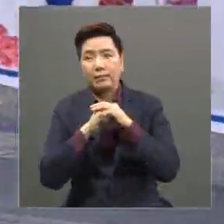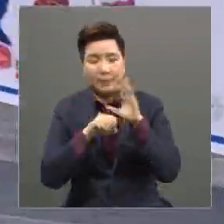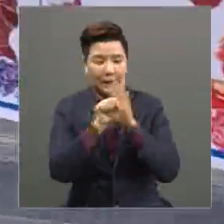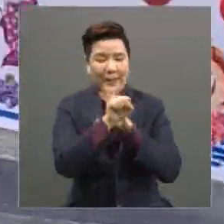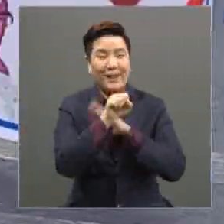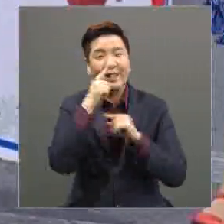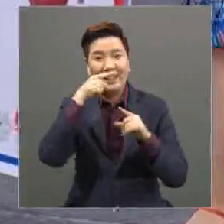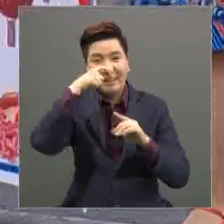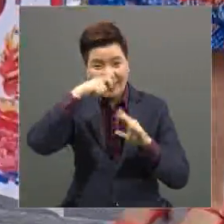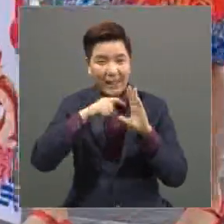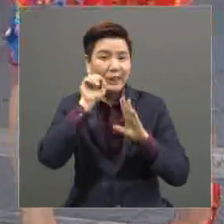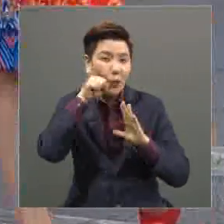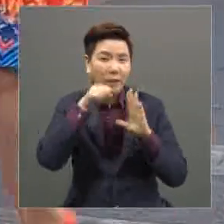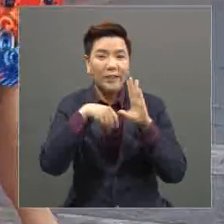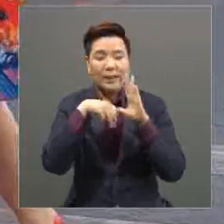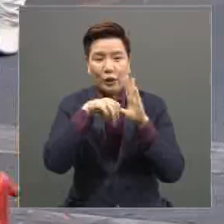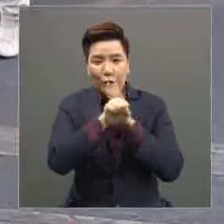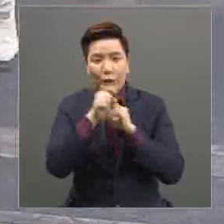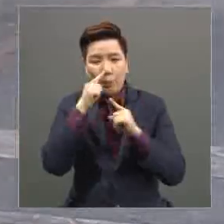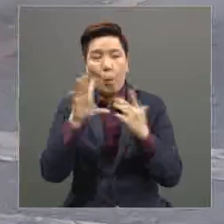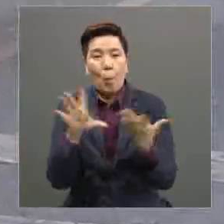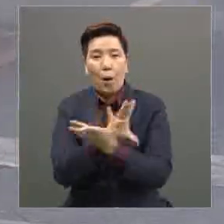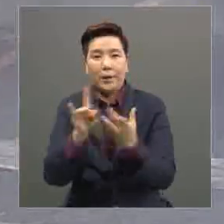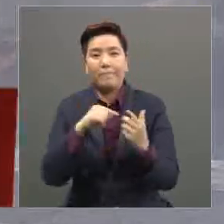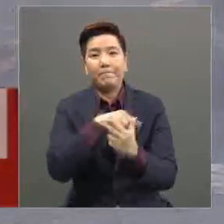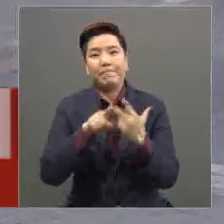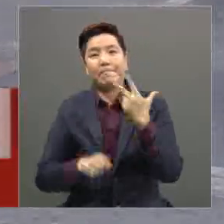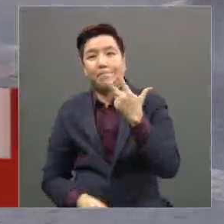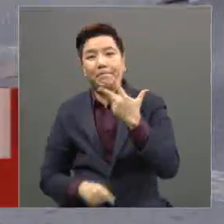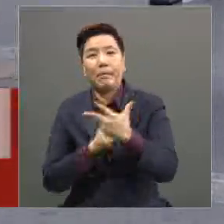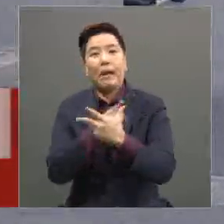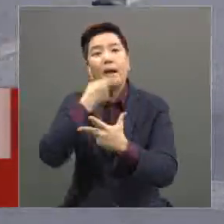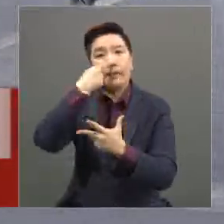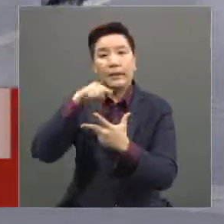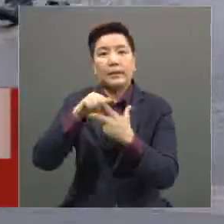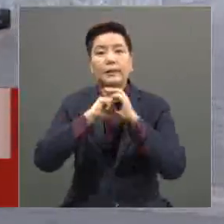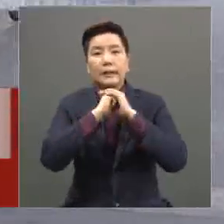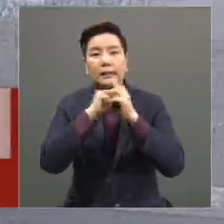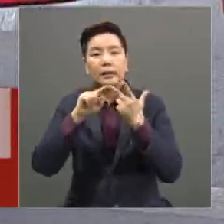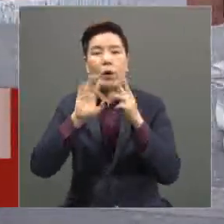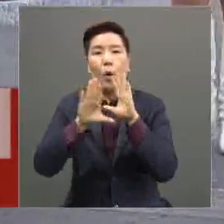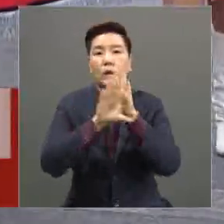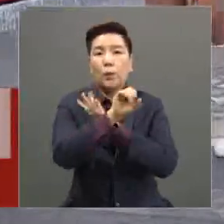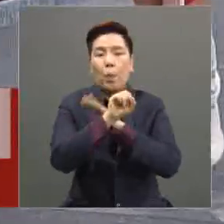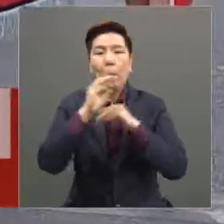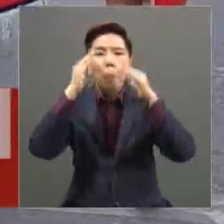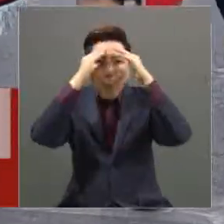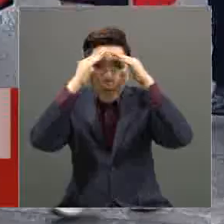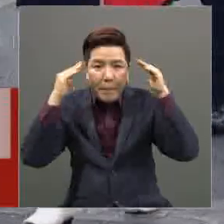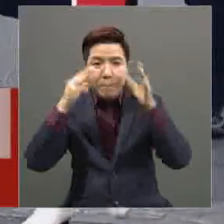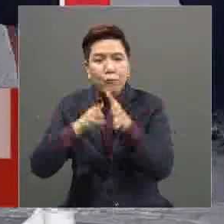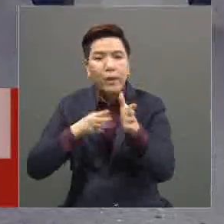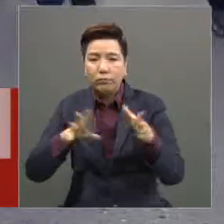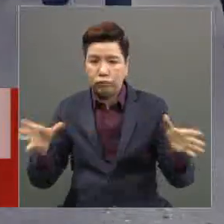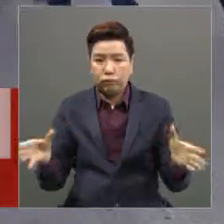นี้ก็เป็นการสานสัมพันธ์3วัฒนธรรมครับประเพณีไทยจีนนะและของสกลก็จะมีเวียดนามเข้ามาด้วยนะ